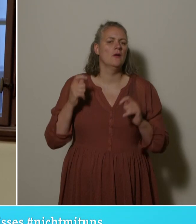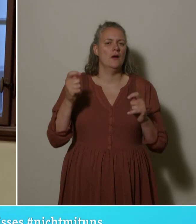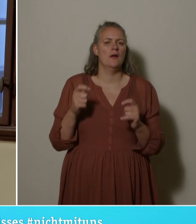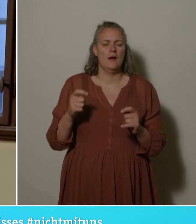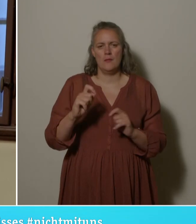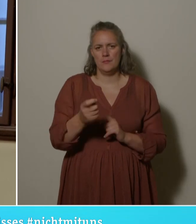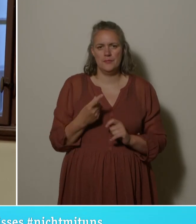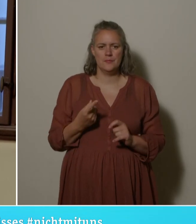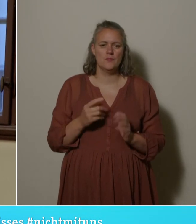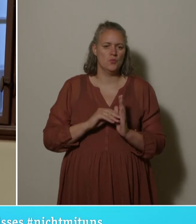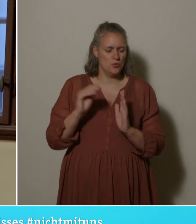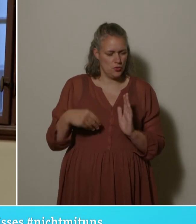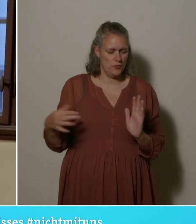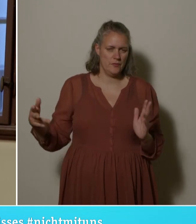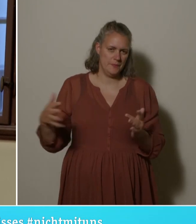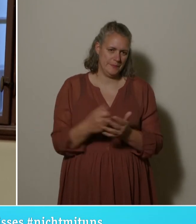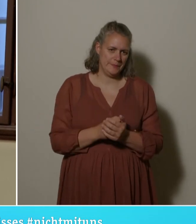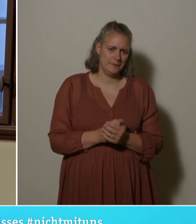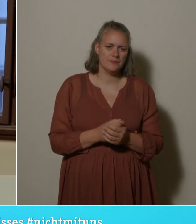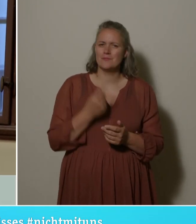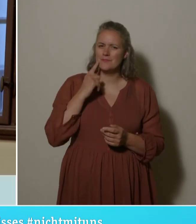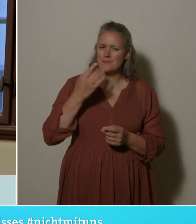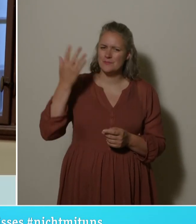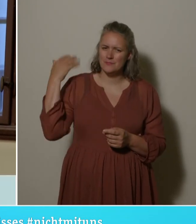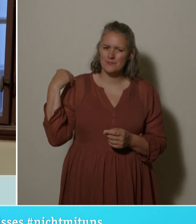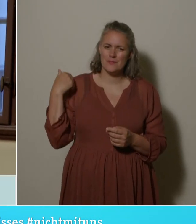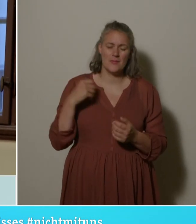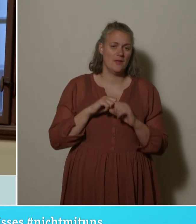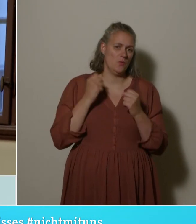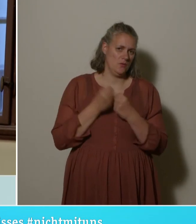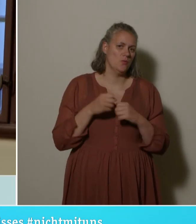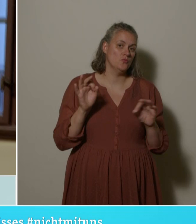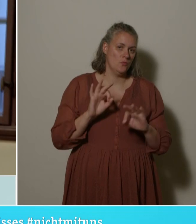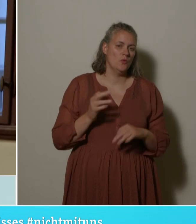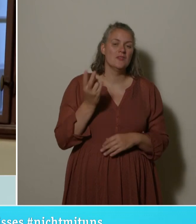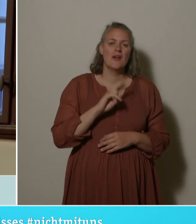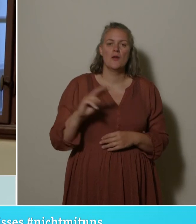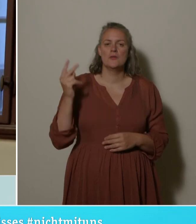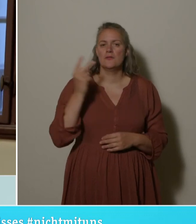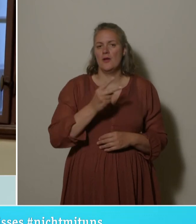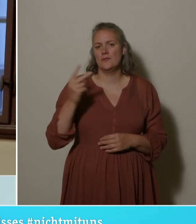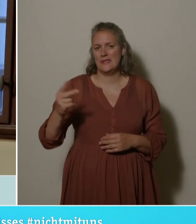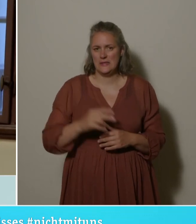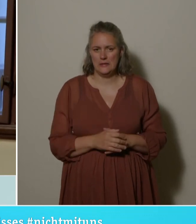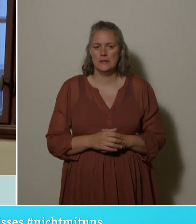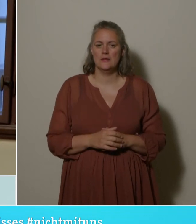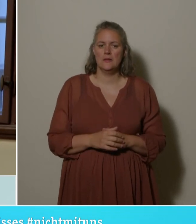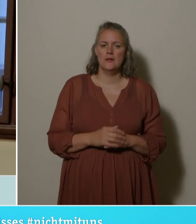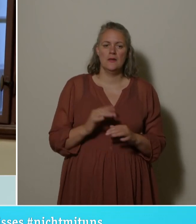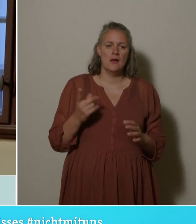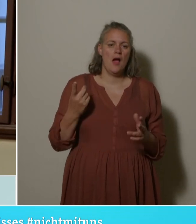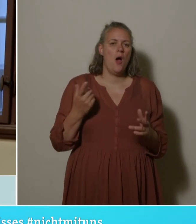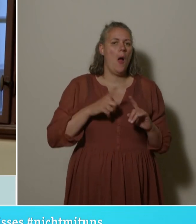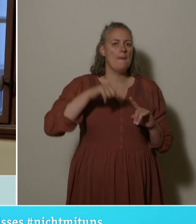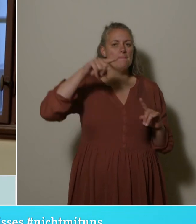beantragt und da wurden die Unterschriften gesammelt. Und wenn wir uns zurückerinnern, das war ja eine dramatische Situation 2022. Ich erinnere mich, auch wenn man die Preiskurven an der